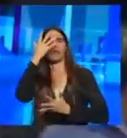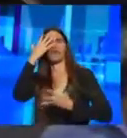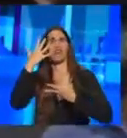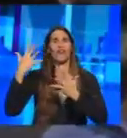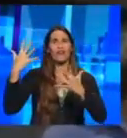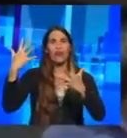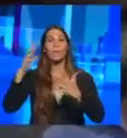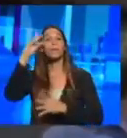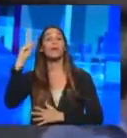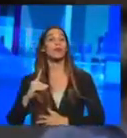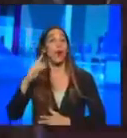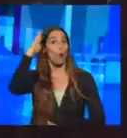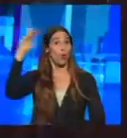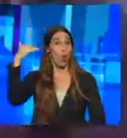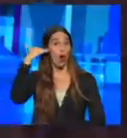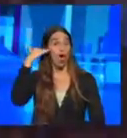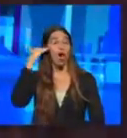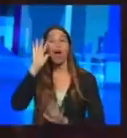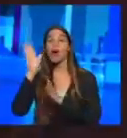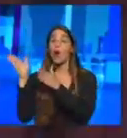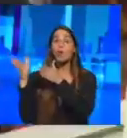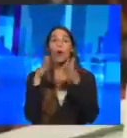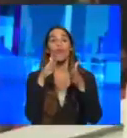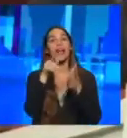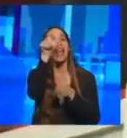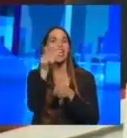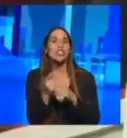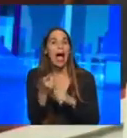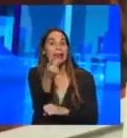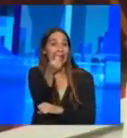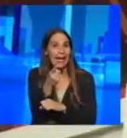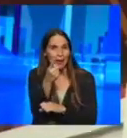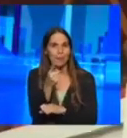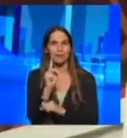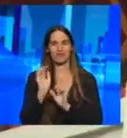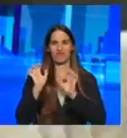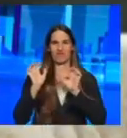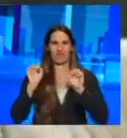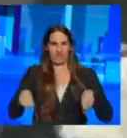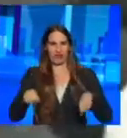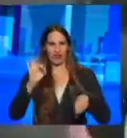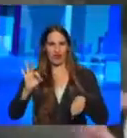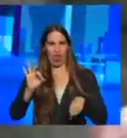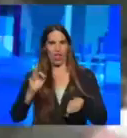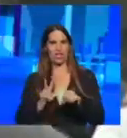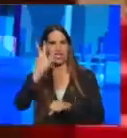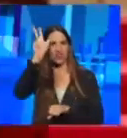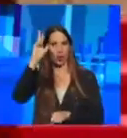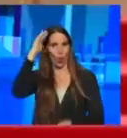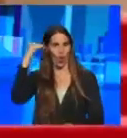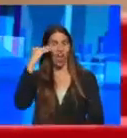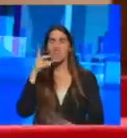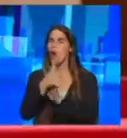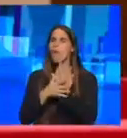בדרום קוריאה, שכולו מכוון לאיש הטילים הקטן, לקים ג'ונג און, אותו הרודן מצפון קוריאה, והוא אמר לו, המדינה שלך